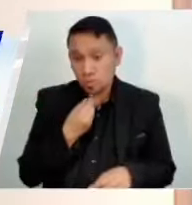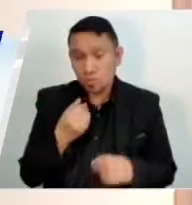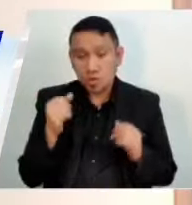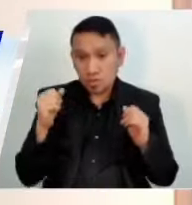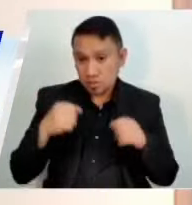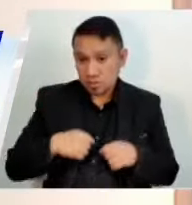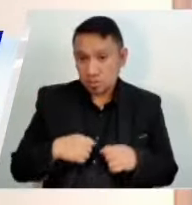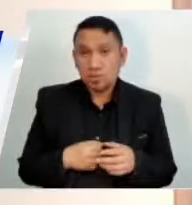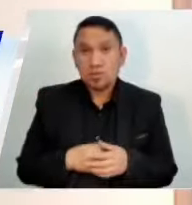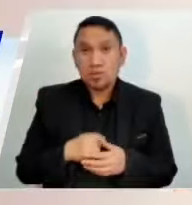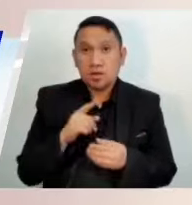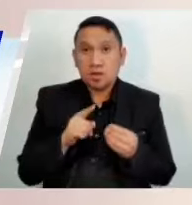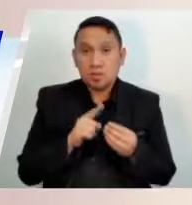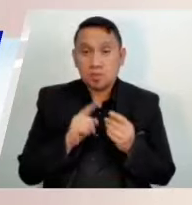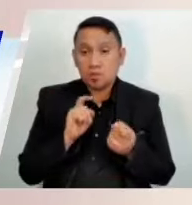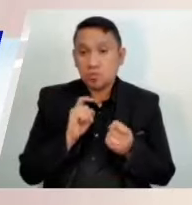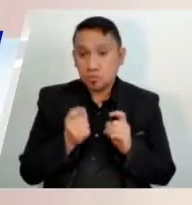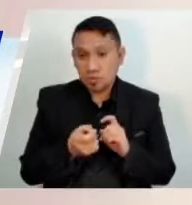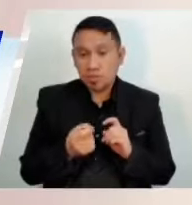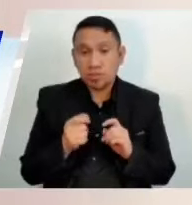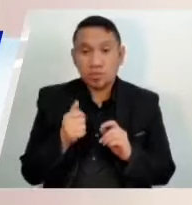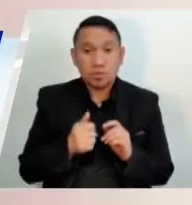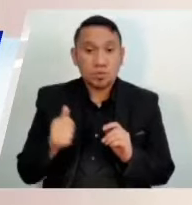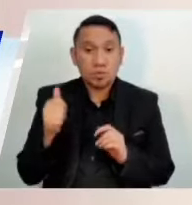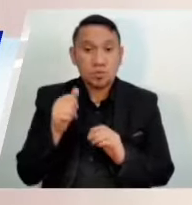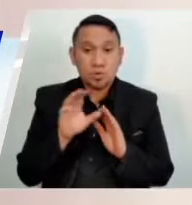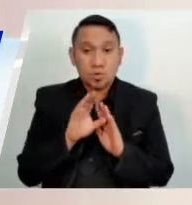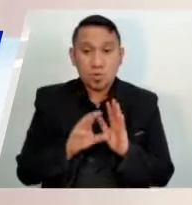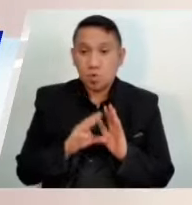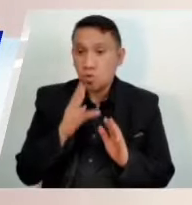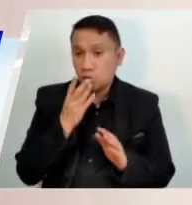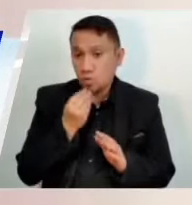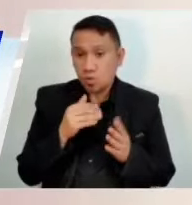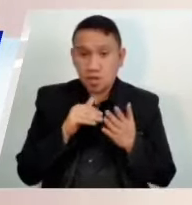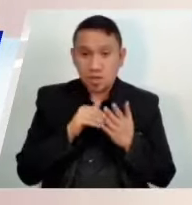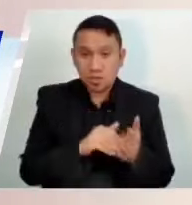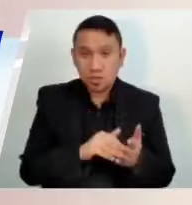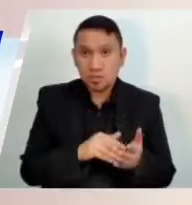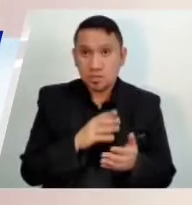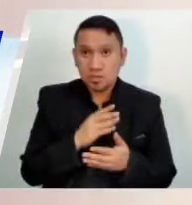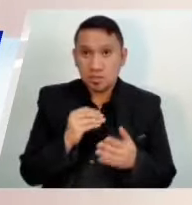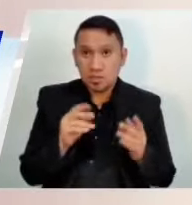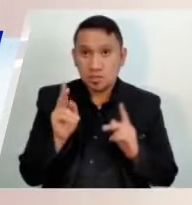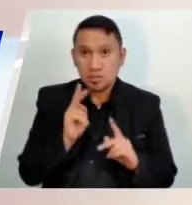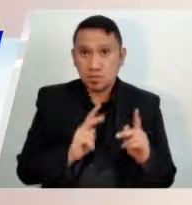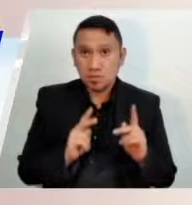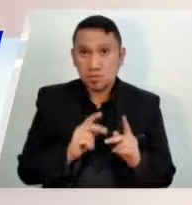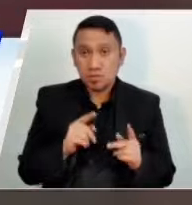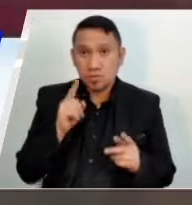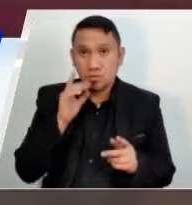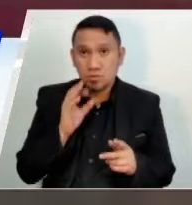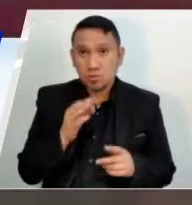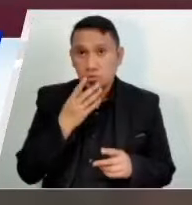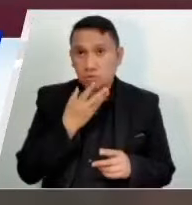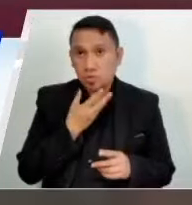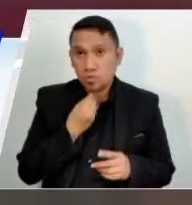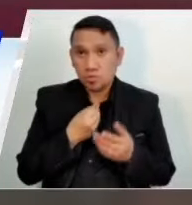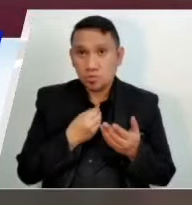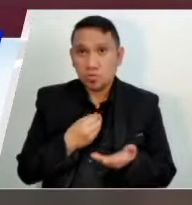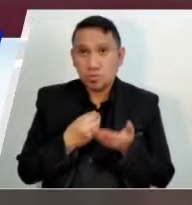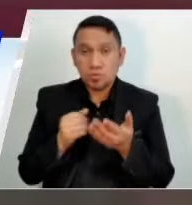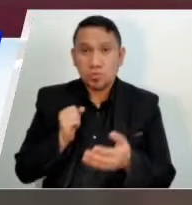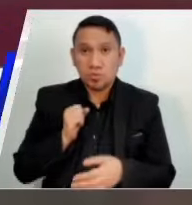amend the Constitution? Sino yung mga kontra? And the people of the Philippines will decide whom to put in the Senate. Para sa